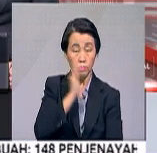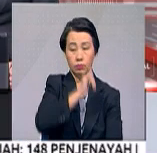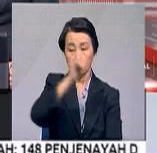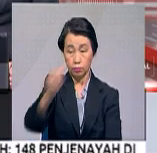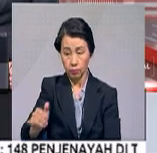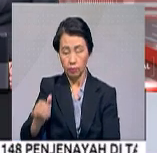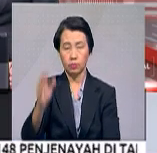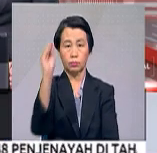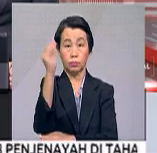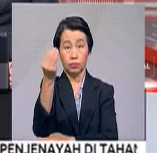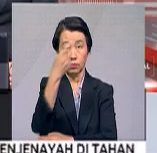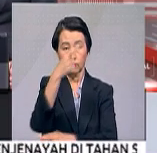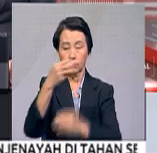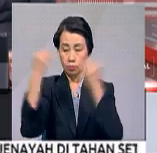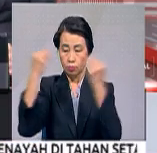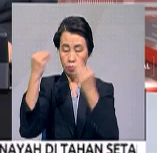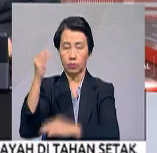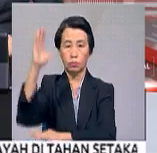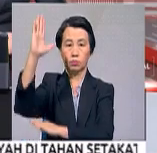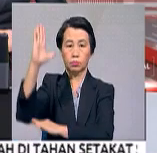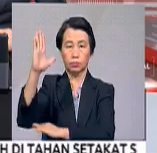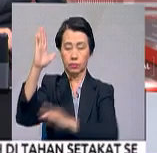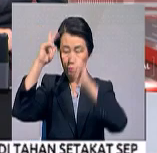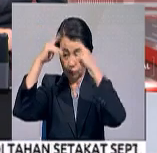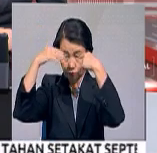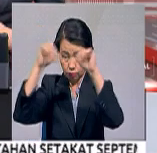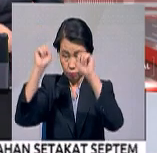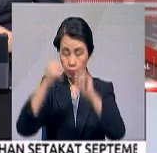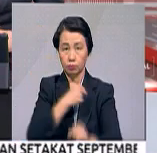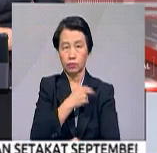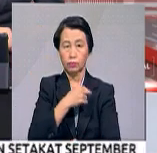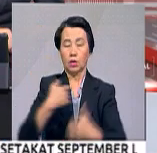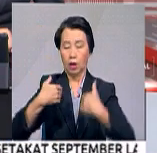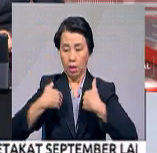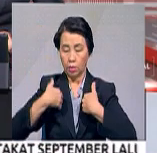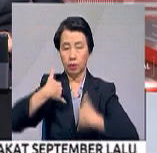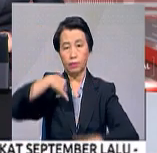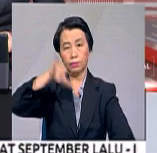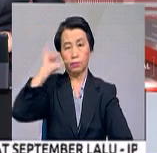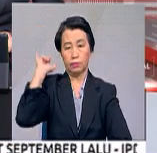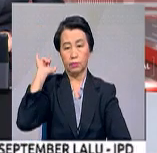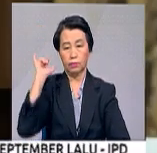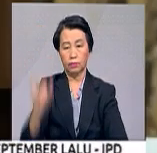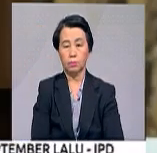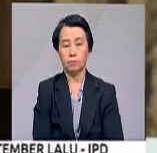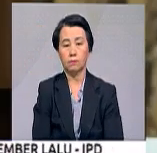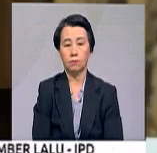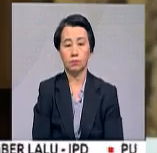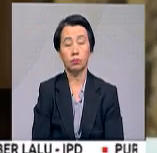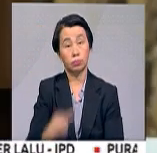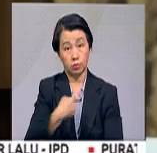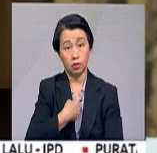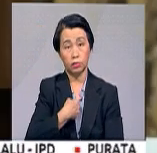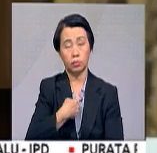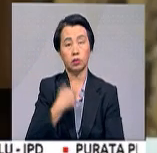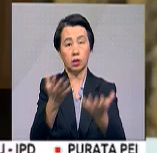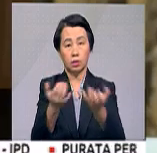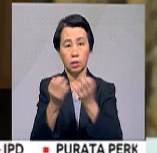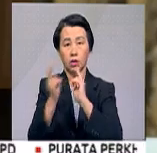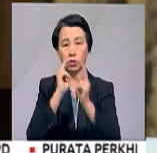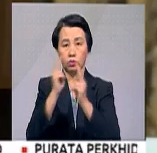di Jakarta bagi Majlis Angkat Sumpah Presiden Indonesia yang diadakan semalam. Saya ingin